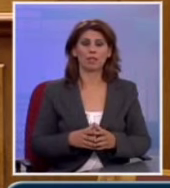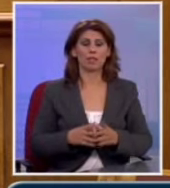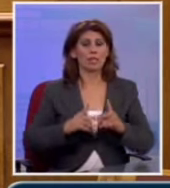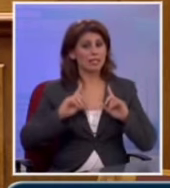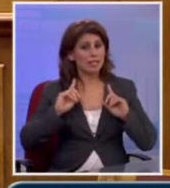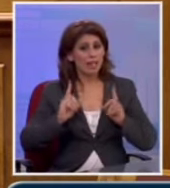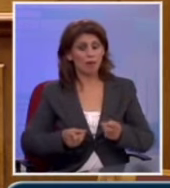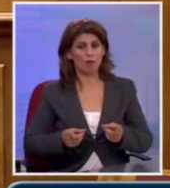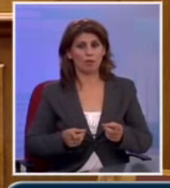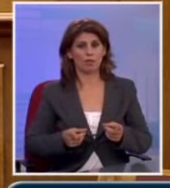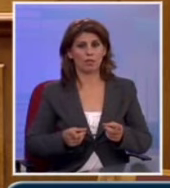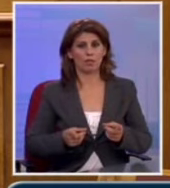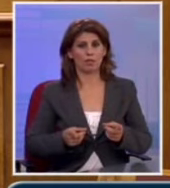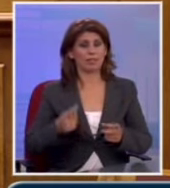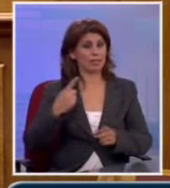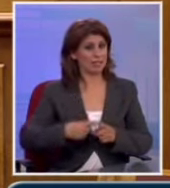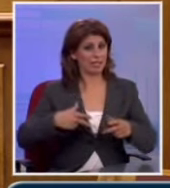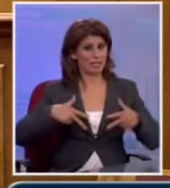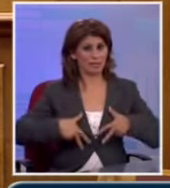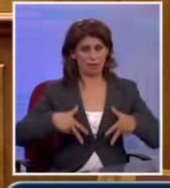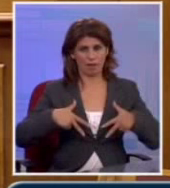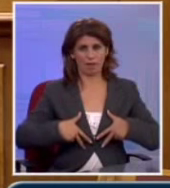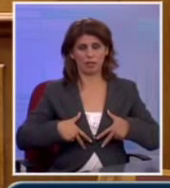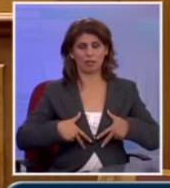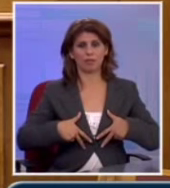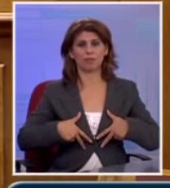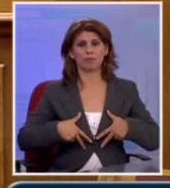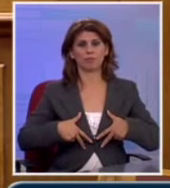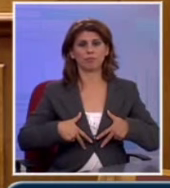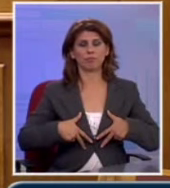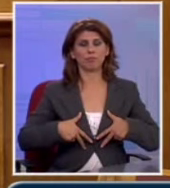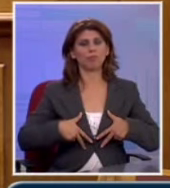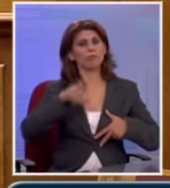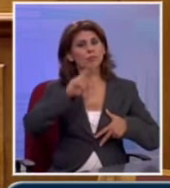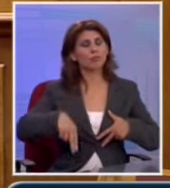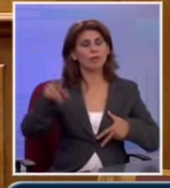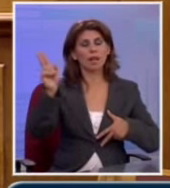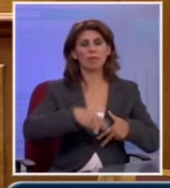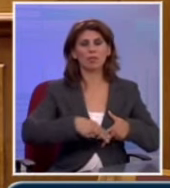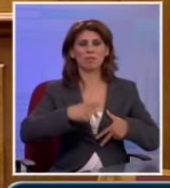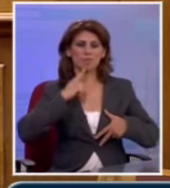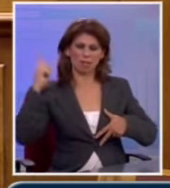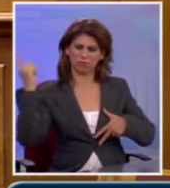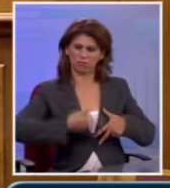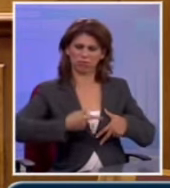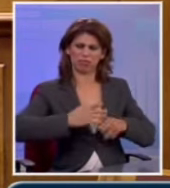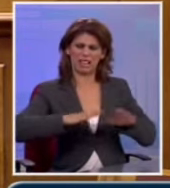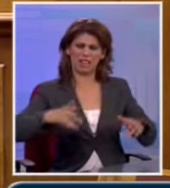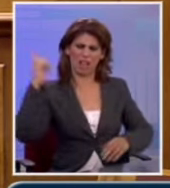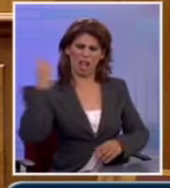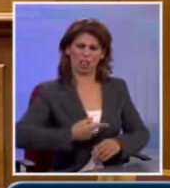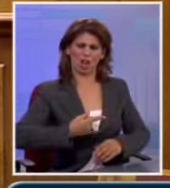απόφαση της ελληνικής κυβέρνησης να απορρίψει ένα τελεσίγραφο που προσβάλλει όχι μόνο τον ελληνικό